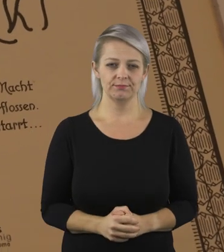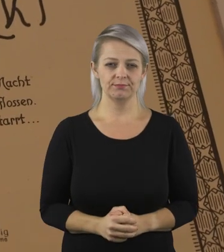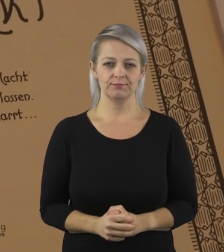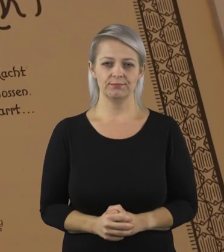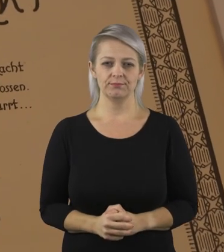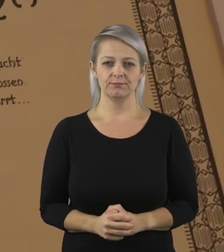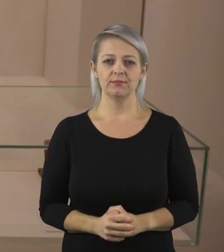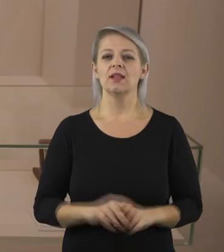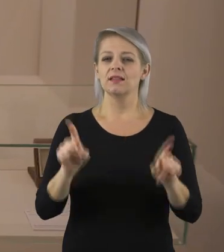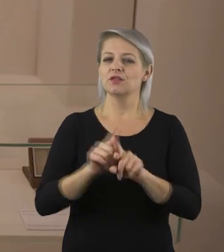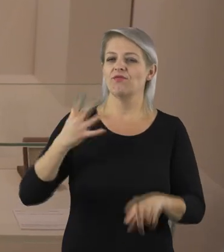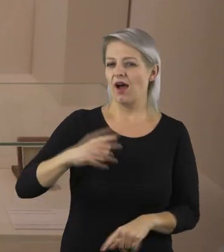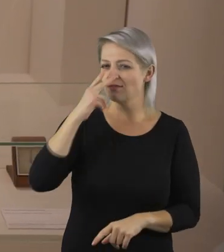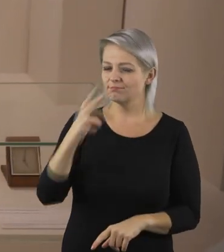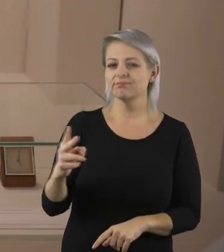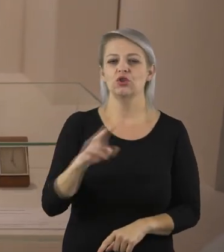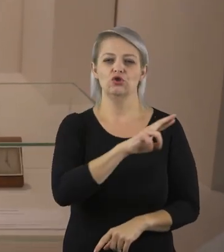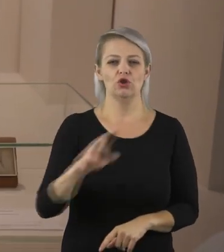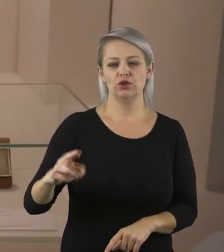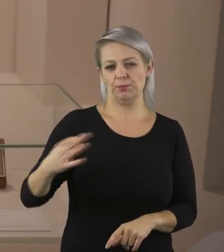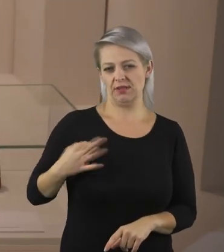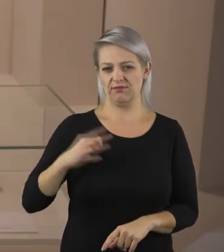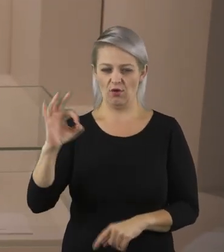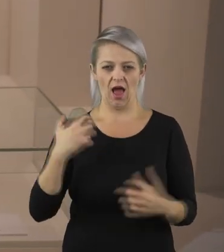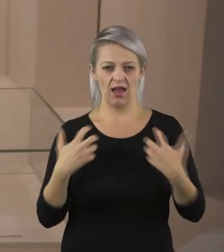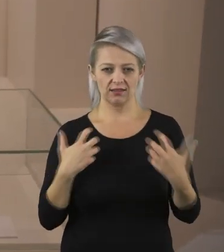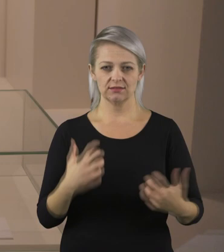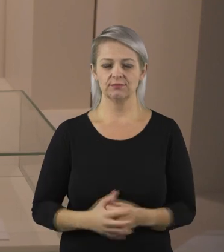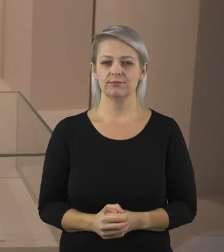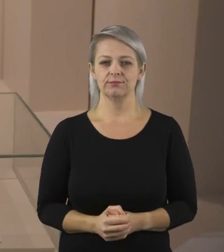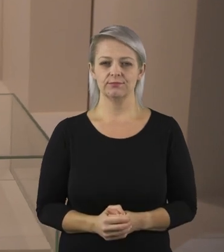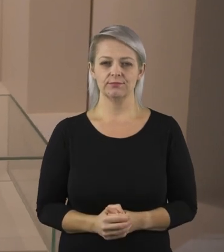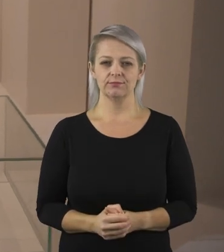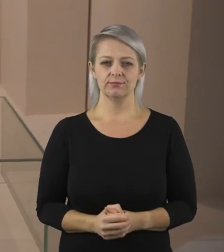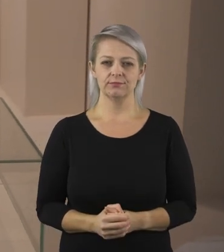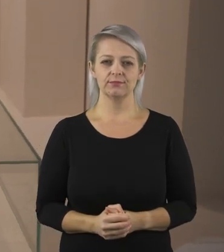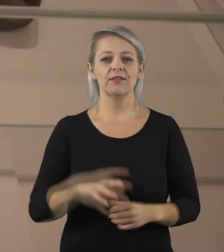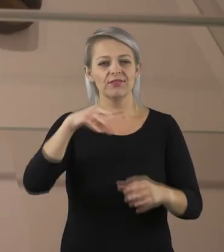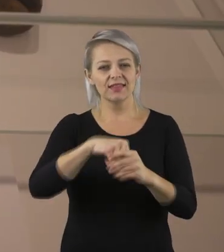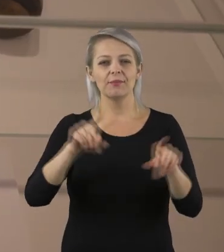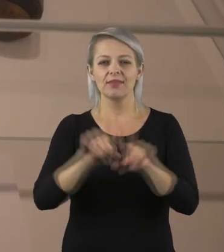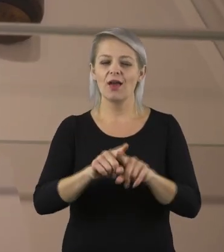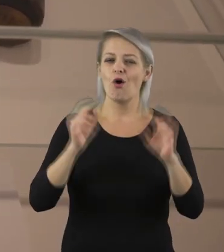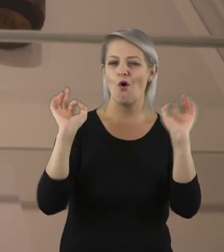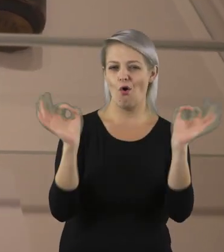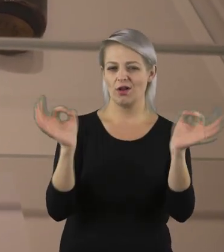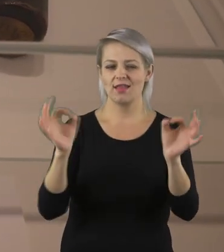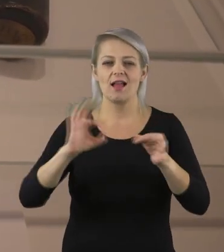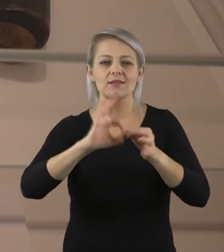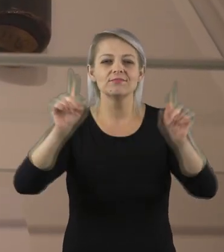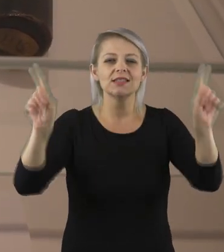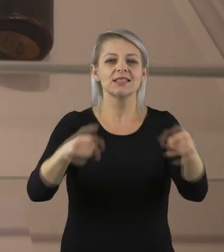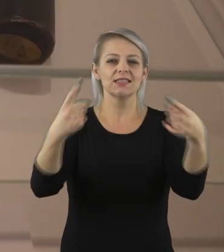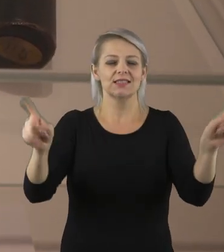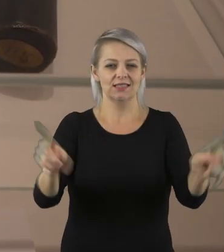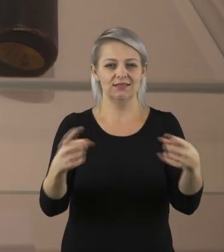wystawie. Warto zwrócić także uwagę na przedmioty osobiste artystów, a wśród nich na